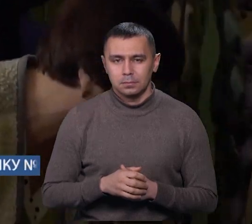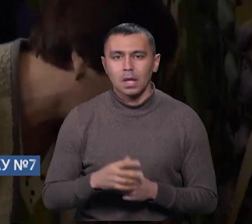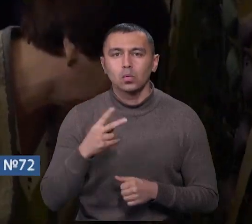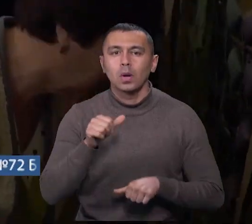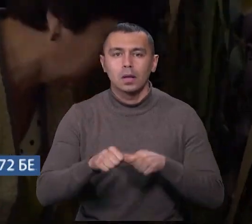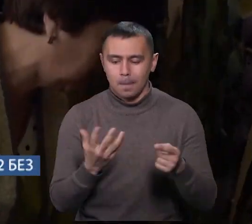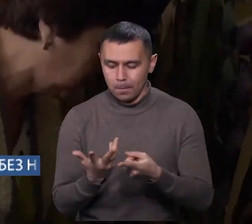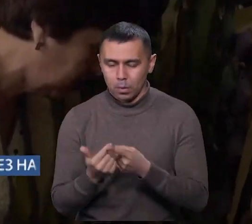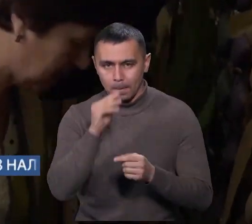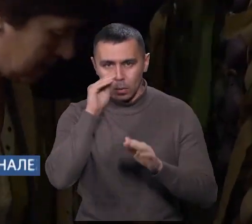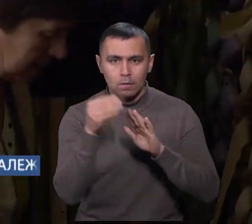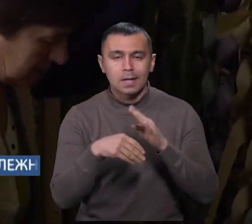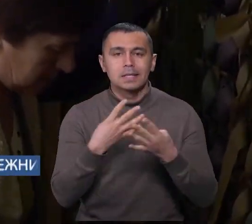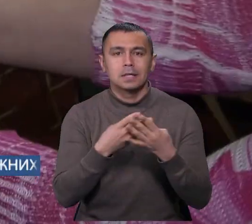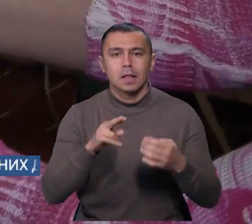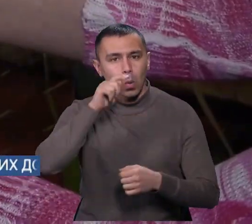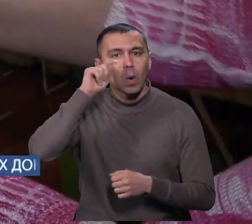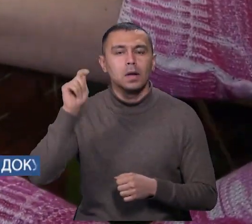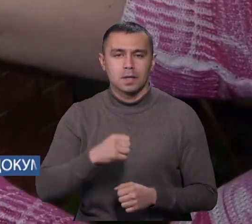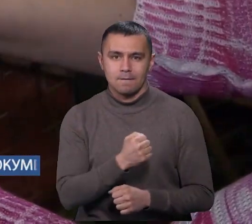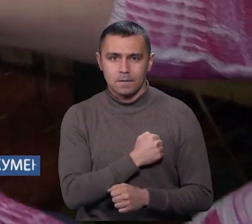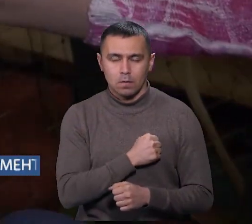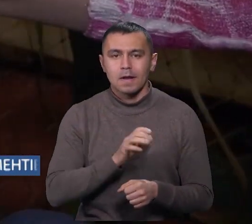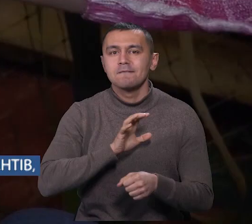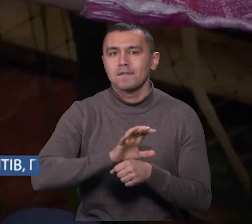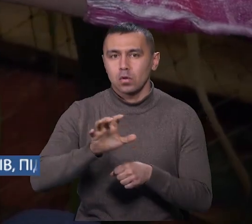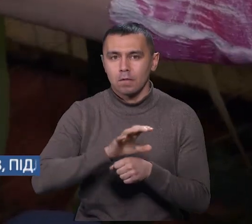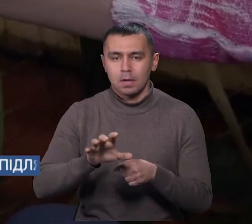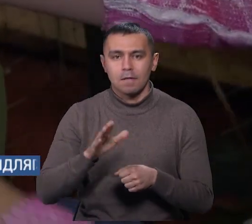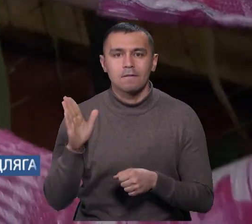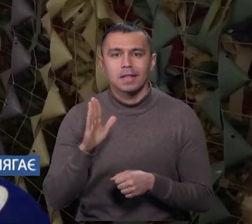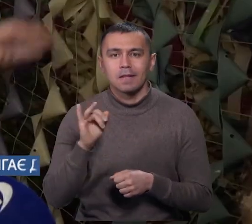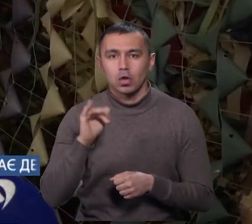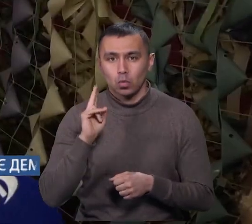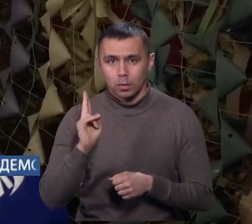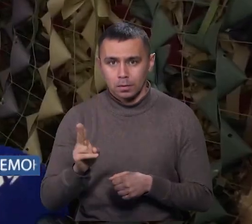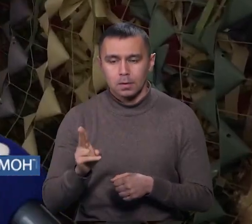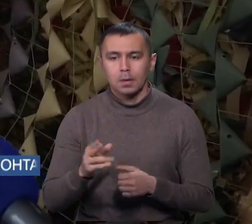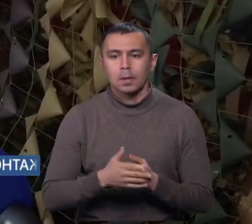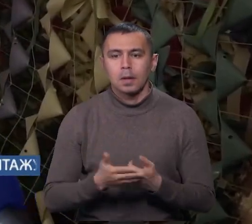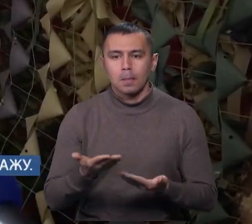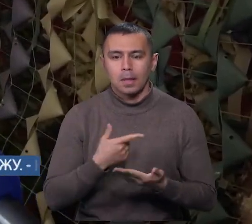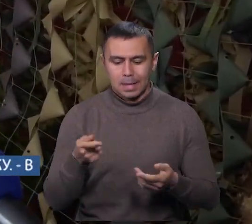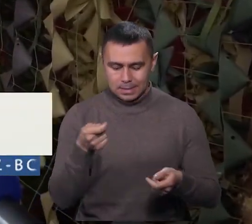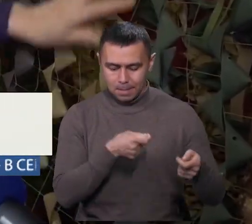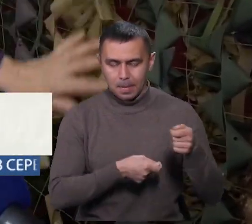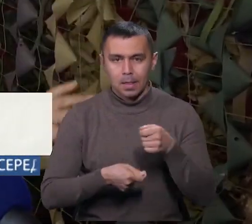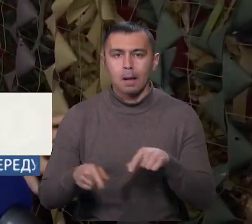Другий рік поспіль маскувальні сітки для українських військових виготовляє Валентина Іванюк. «Ми плетемо, такі, заплітаємо